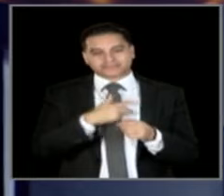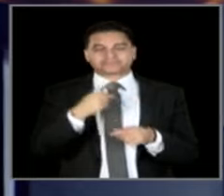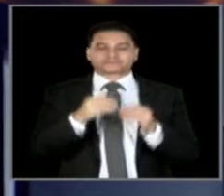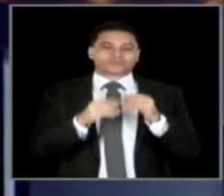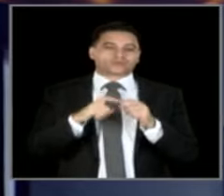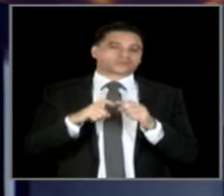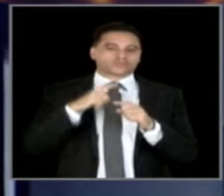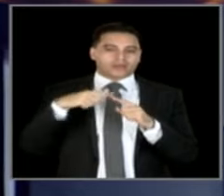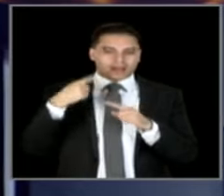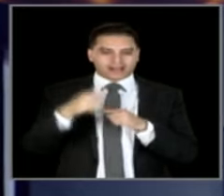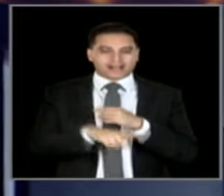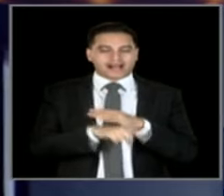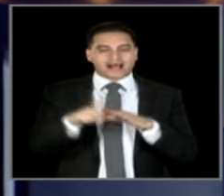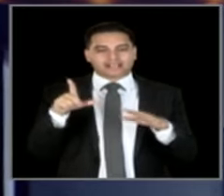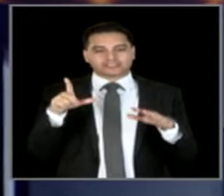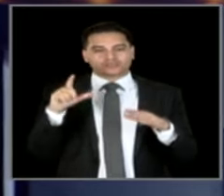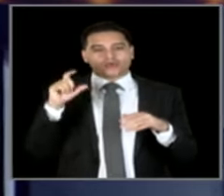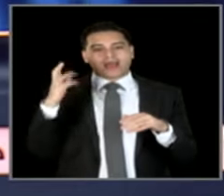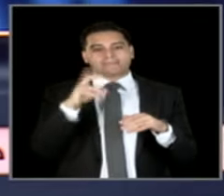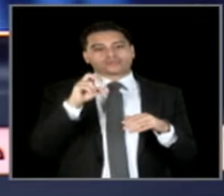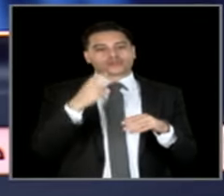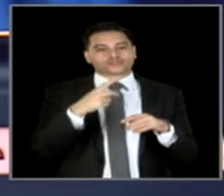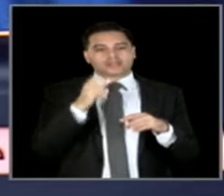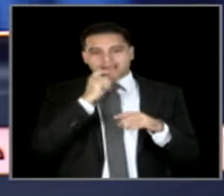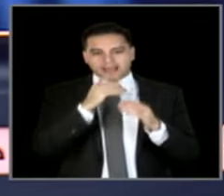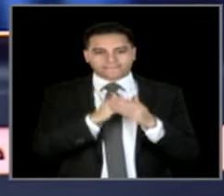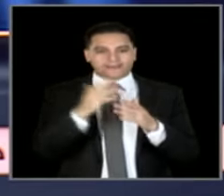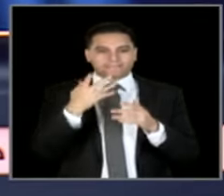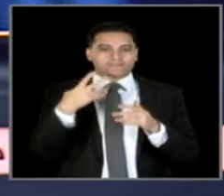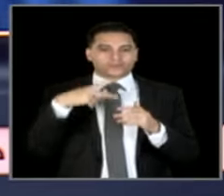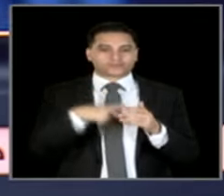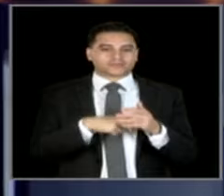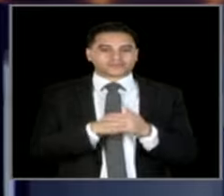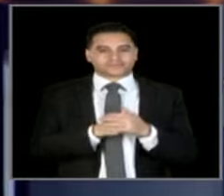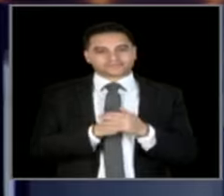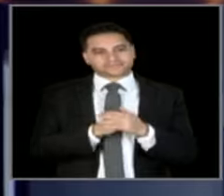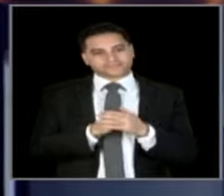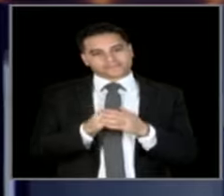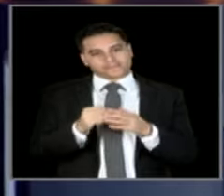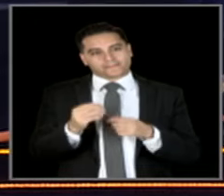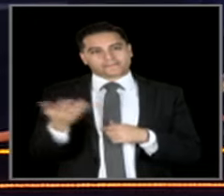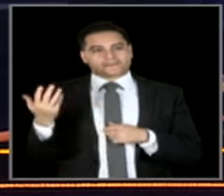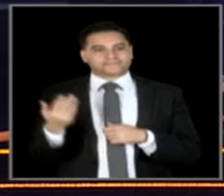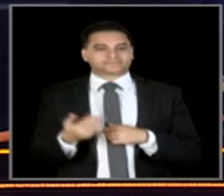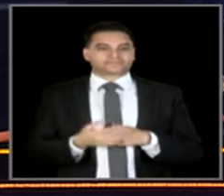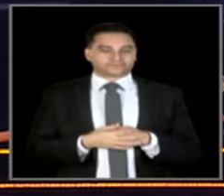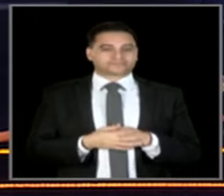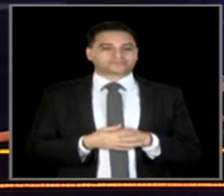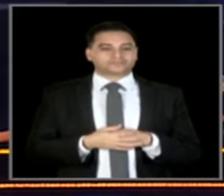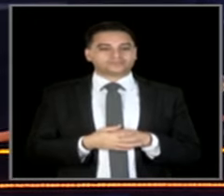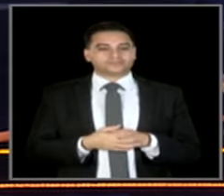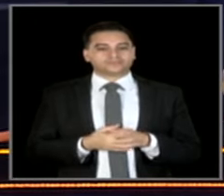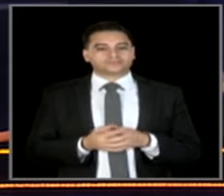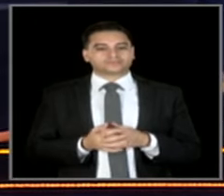السادس كم عدد الايام في 12 اسبوع 84 ايوه يا ايه عار 54 يا ايه هارد لاك